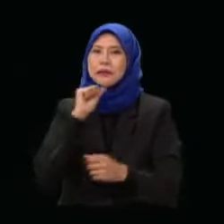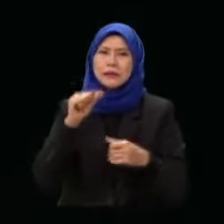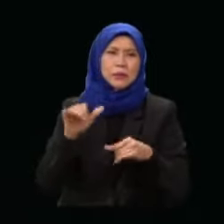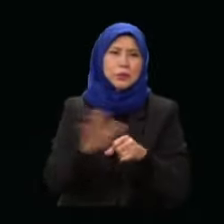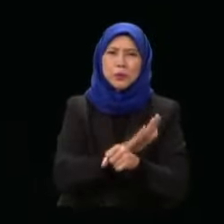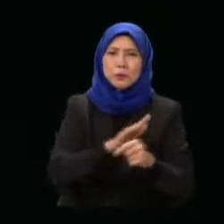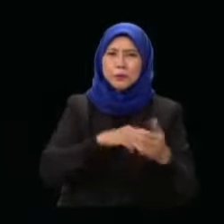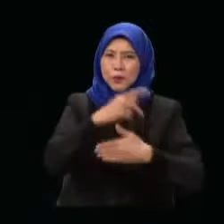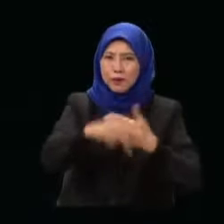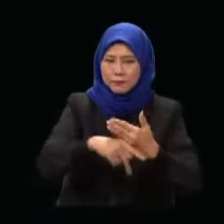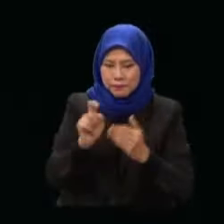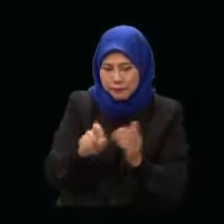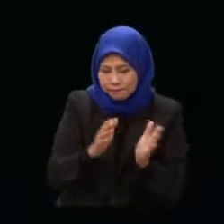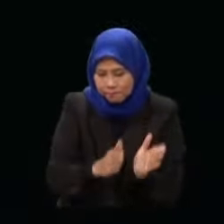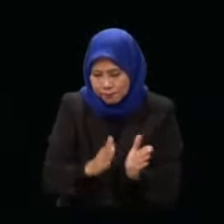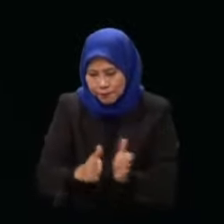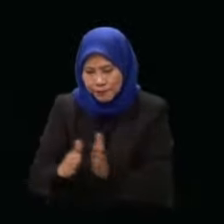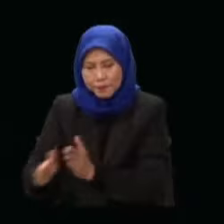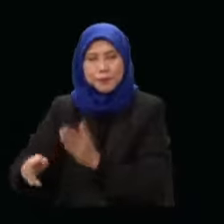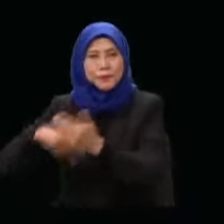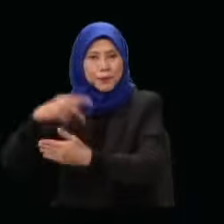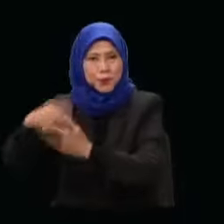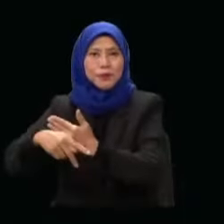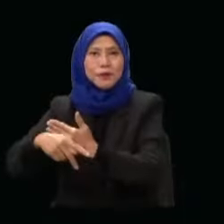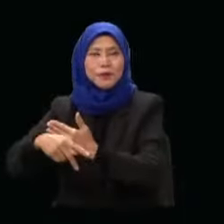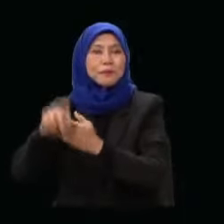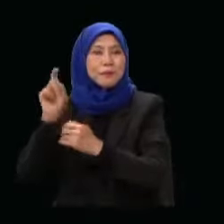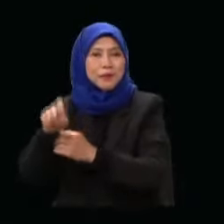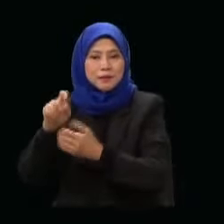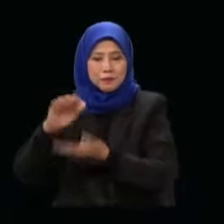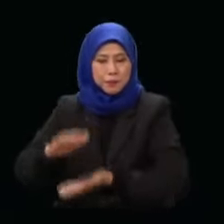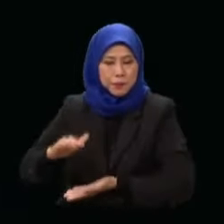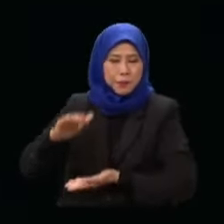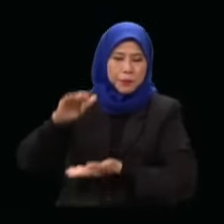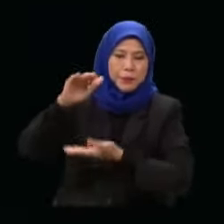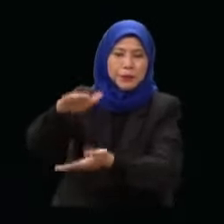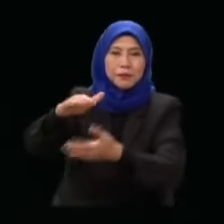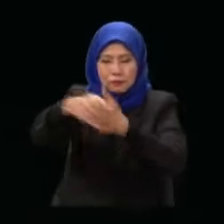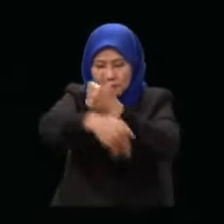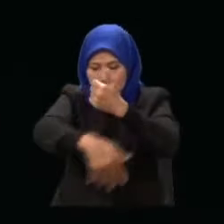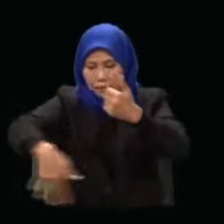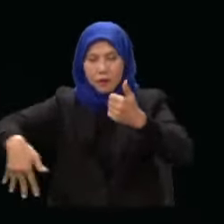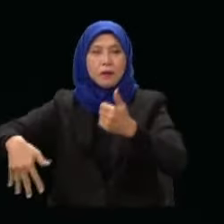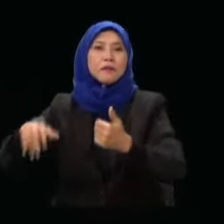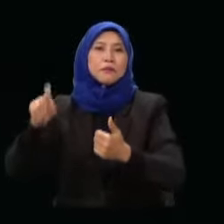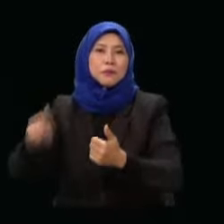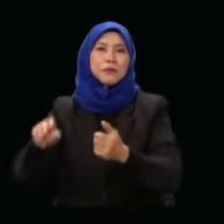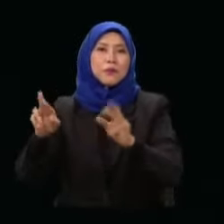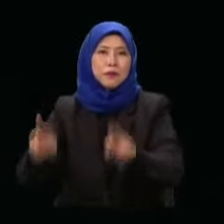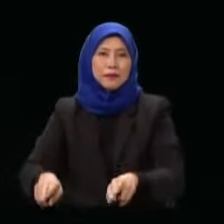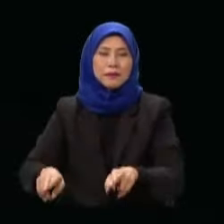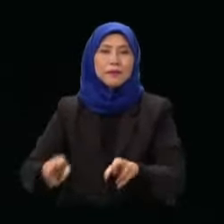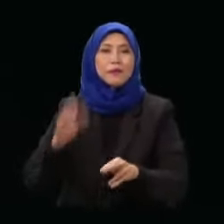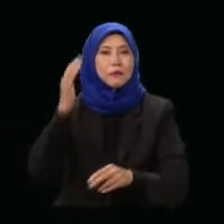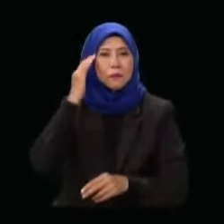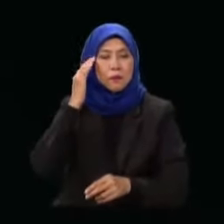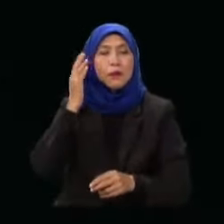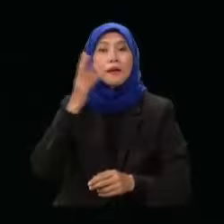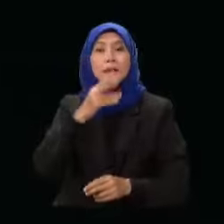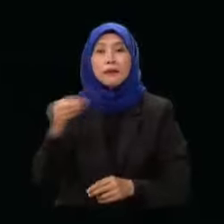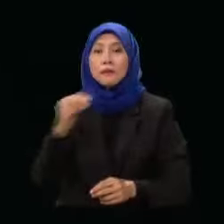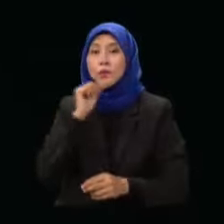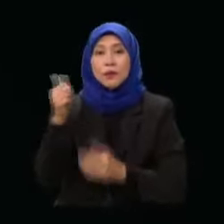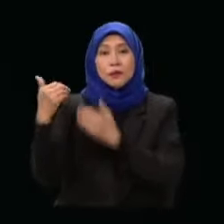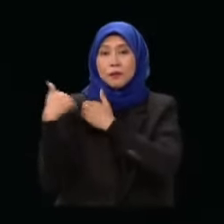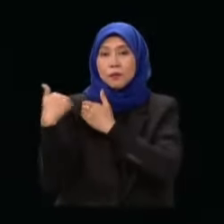dan lebih terancang ah dan supaya dia sampai benar-benar kebawah dan diet tidak seharusnya menjadi